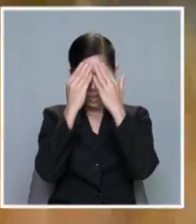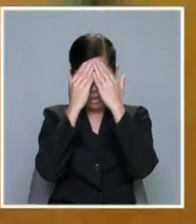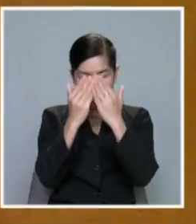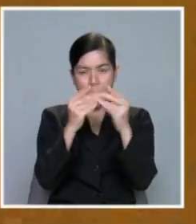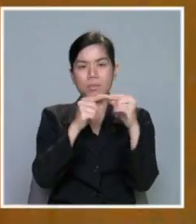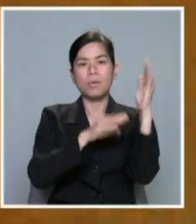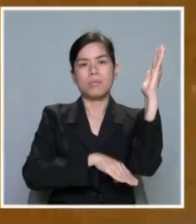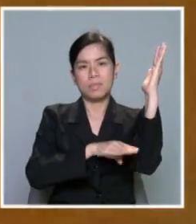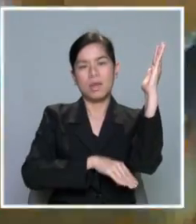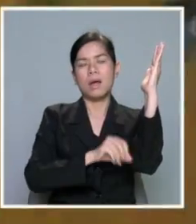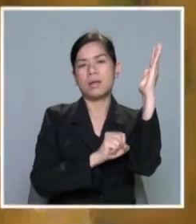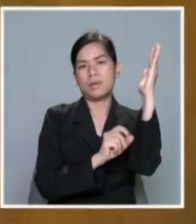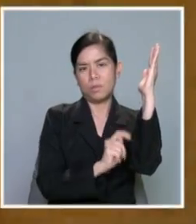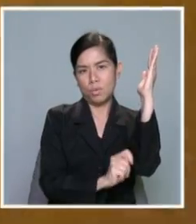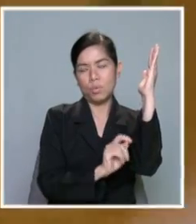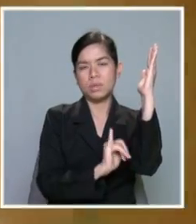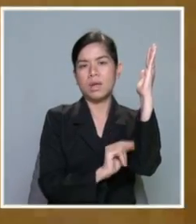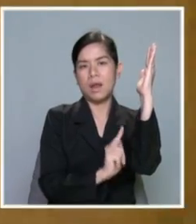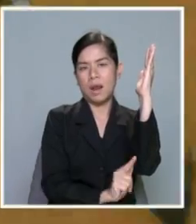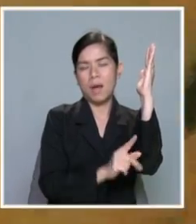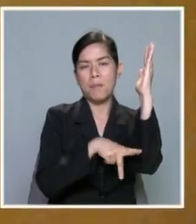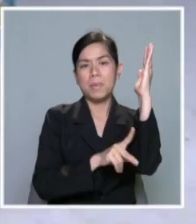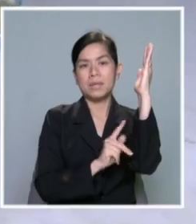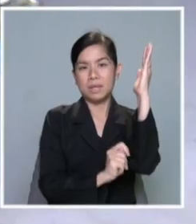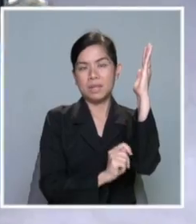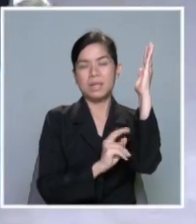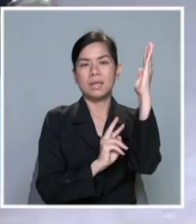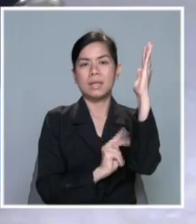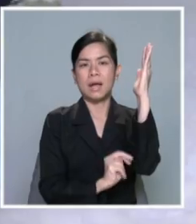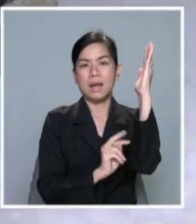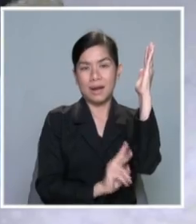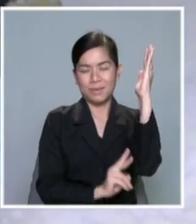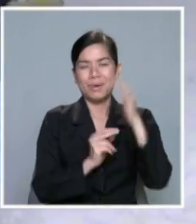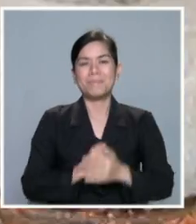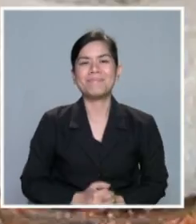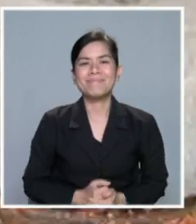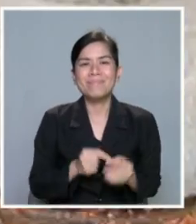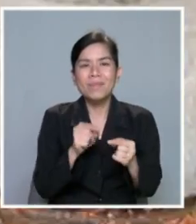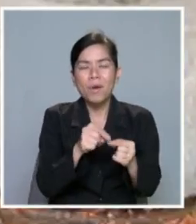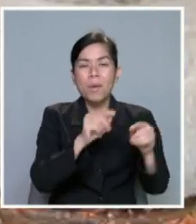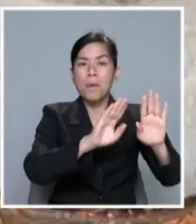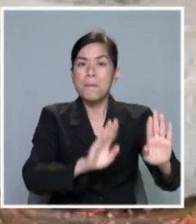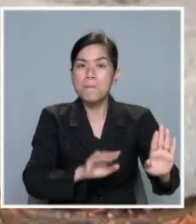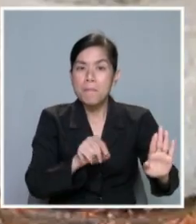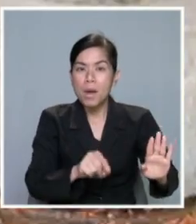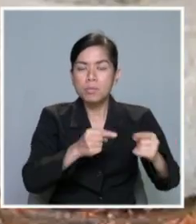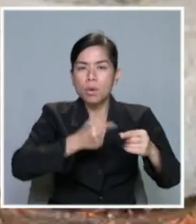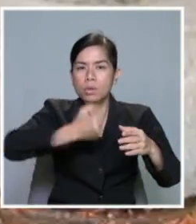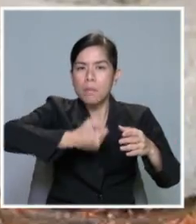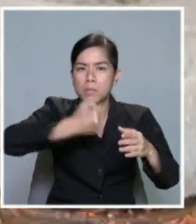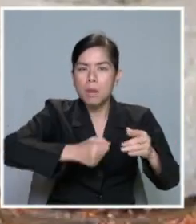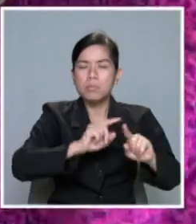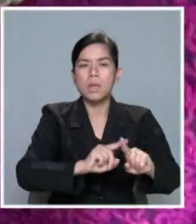สตูลยะลาปัตตานีและนราธิวาแกงตอแมะจะมีเครื่องแกงที่ไม่เหมือนเครื่องแกงทั่ว